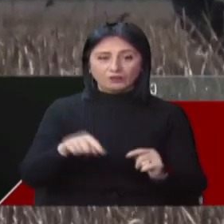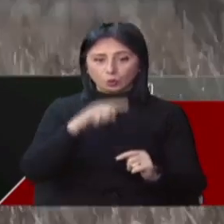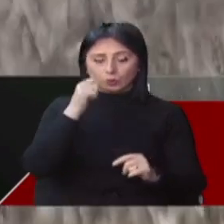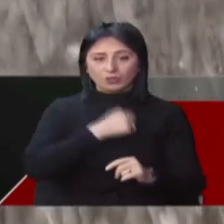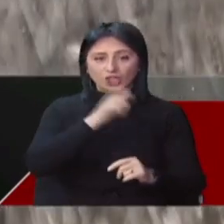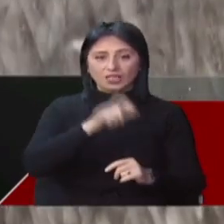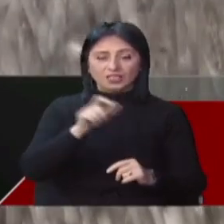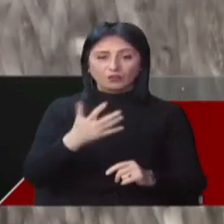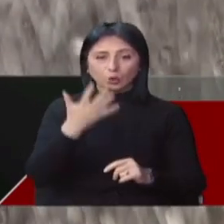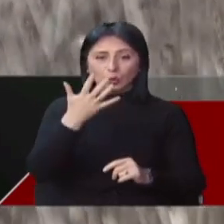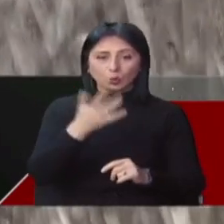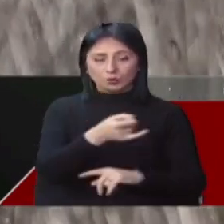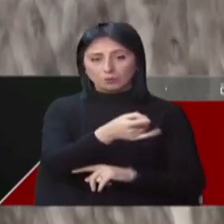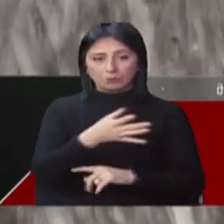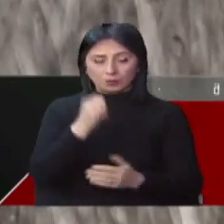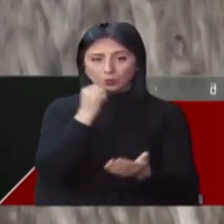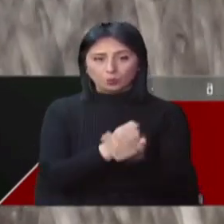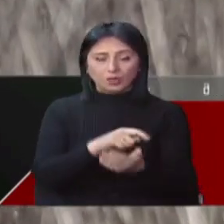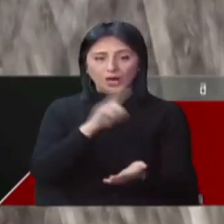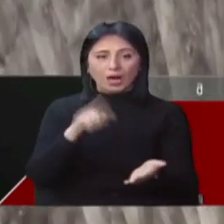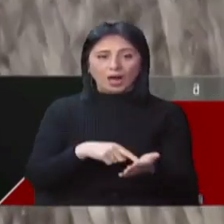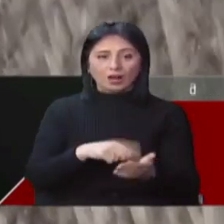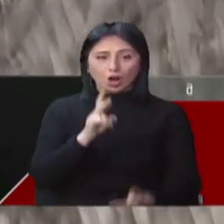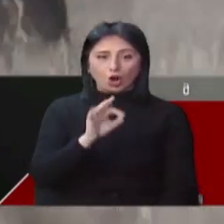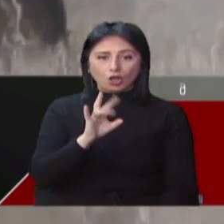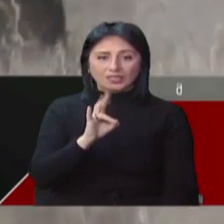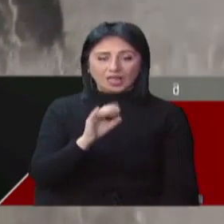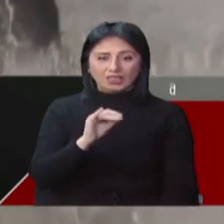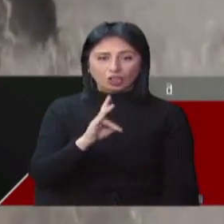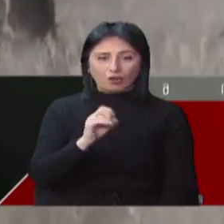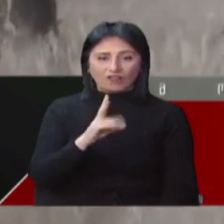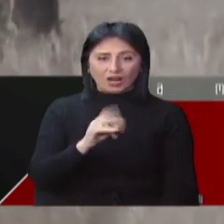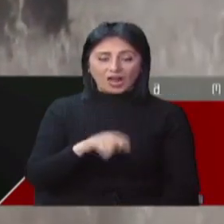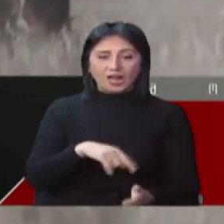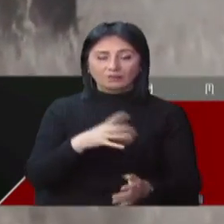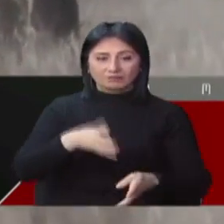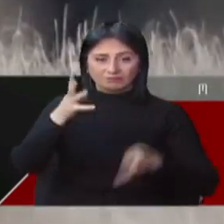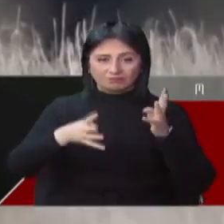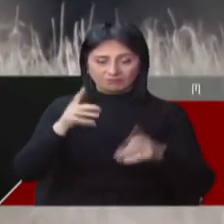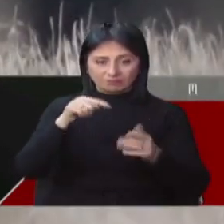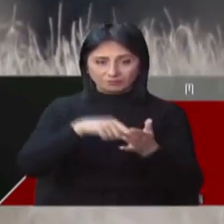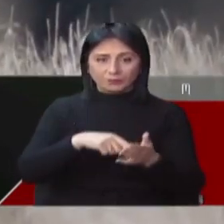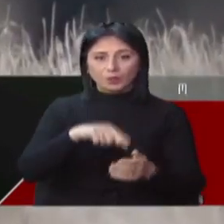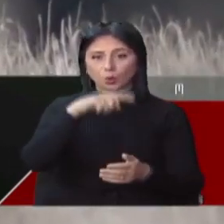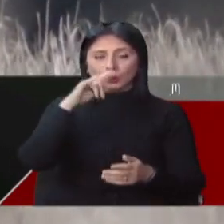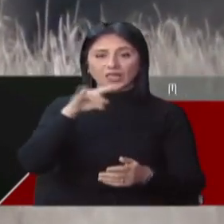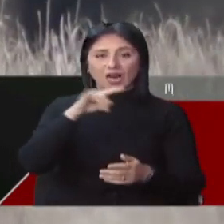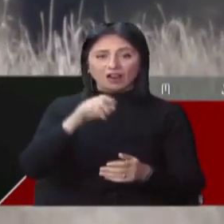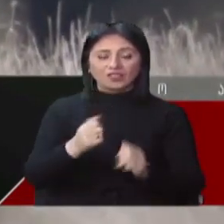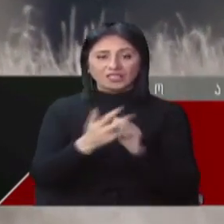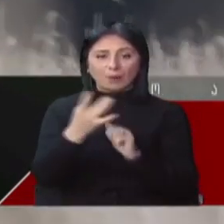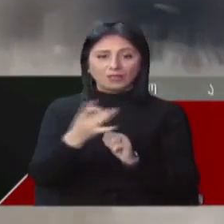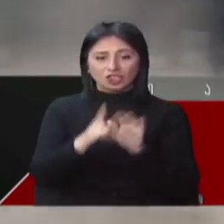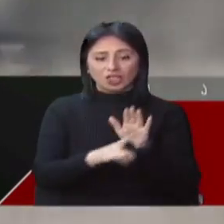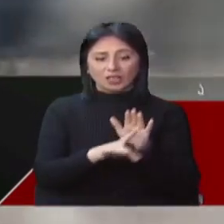რუსმა ჯარისკაცებმა 5 სარაკეტო დარტყმა მეიტანეს ქალაქ კონსტანტინოვკაზე, სამოქალაქო ობიექტებზე, ასევე რუსეთის ავიაციამ